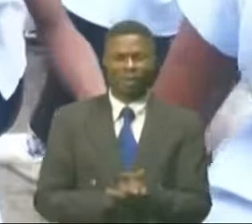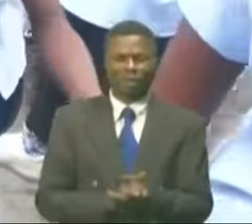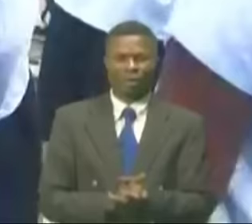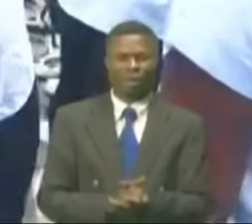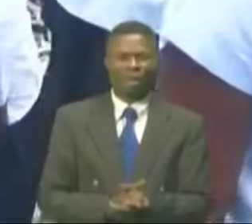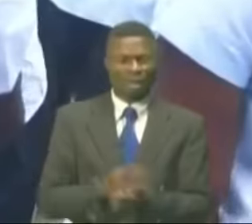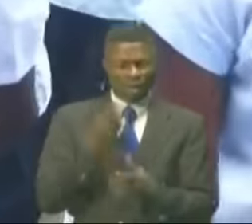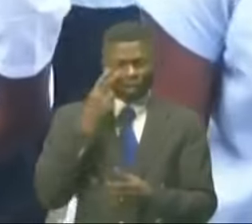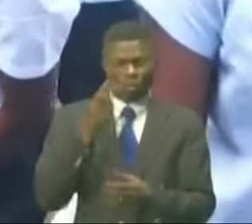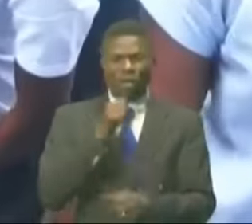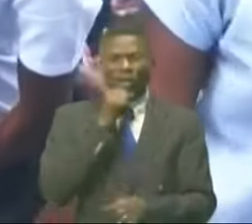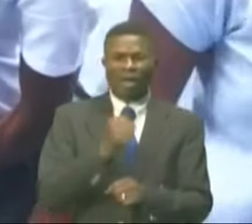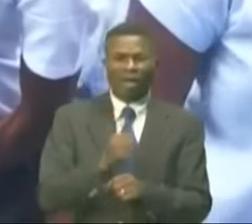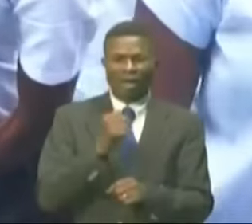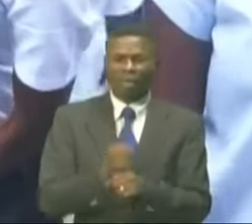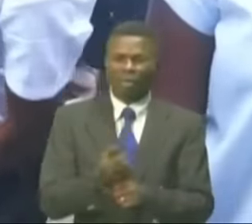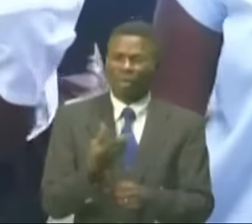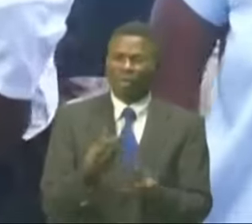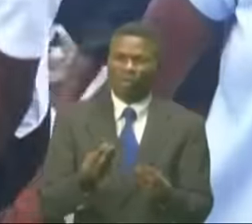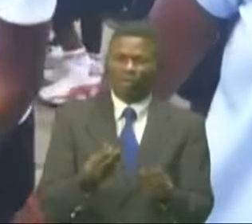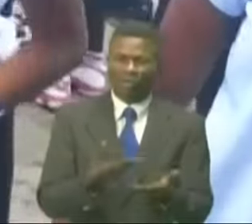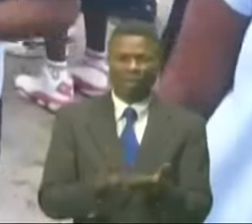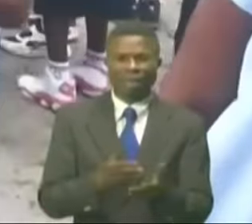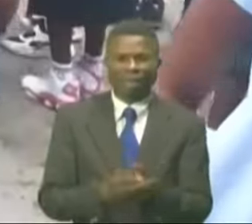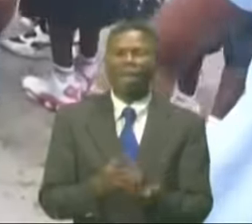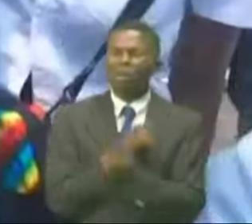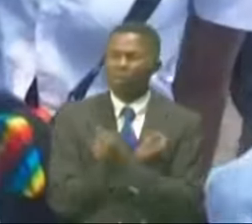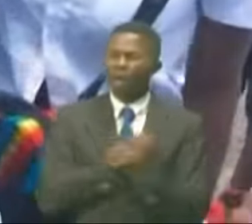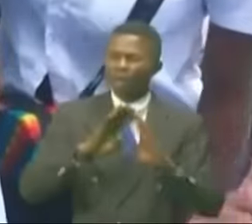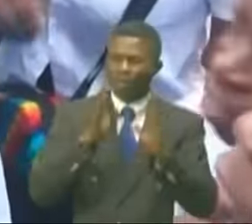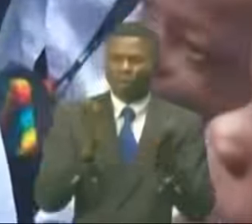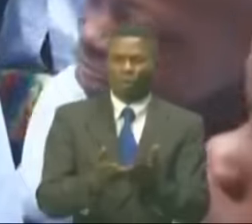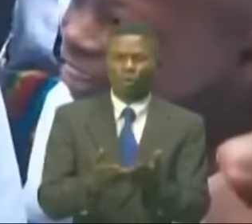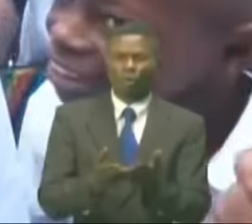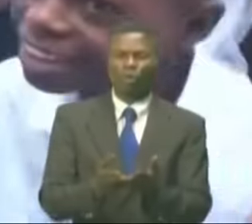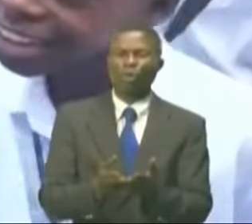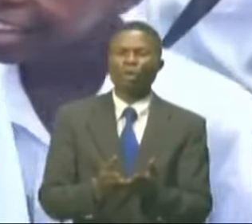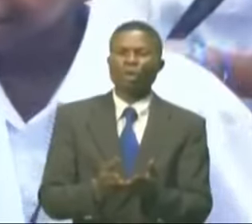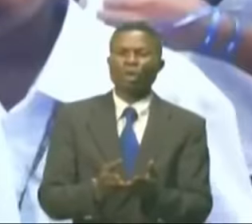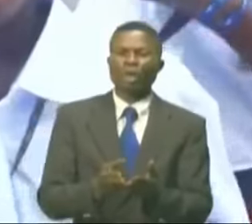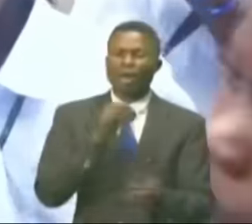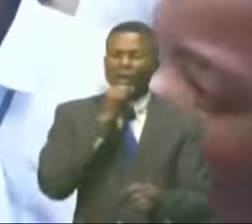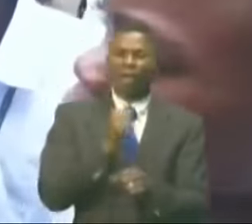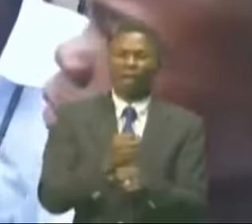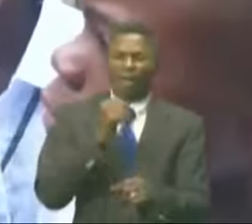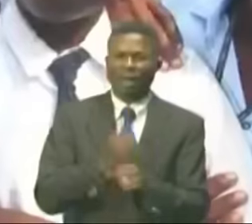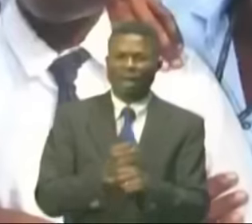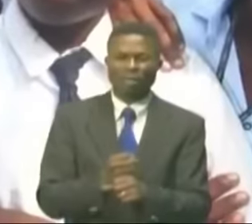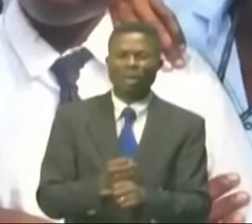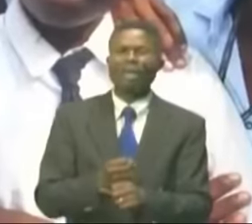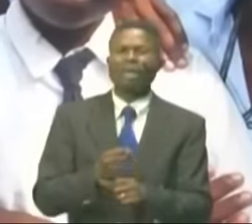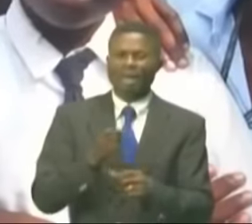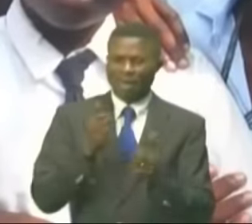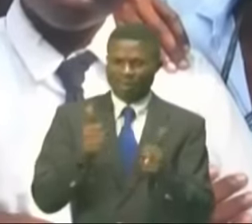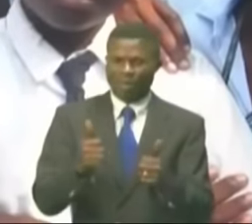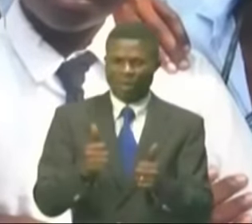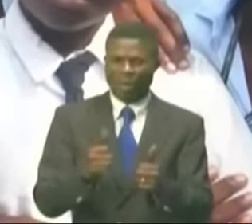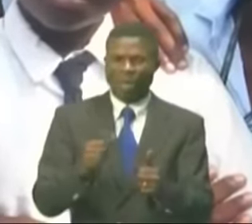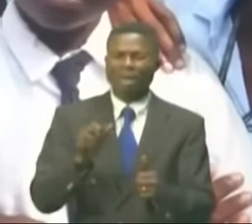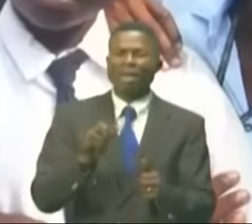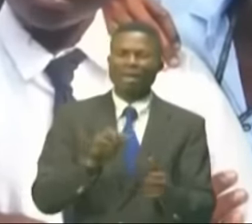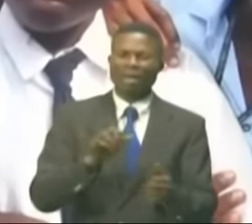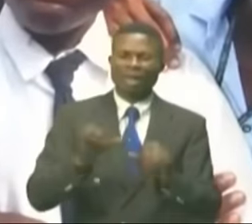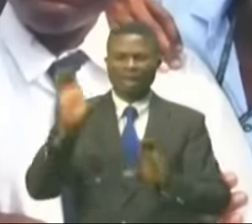peur. Je suis sûre que j'ai très bien fait cet examen. La mathématique, c'était difficile. Aujourd'hui, c'était un peu